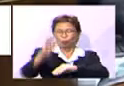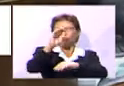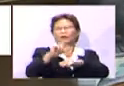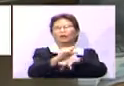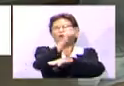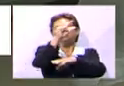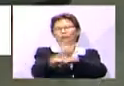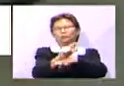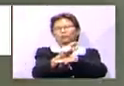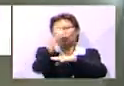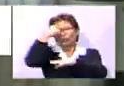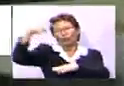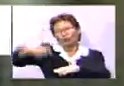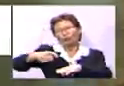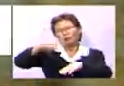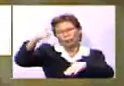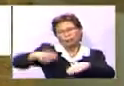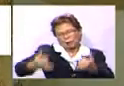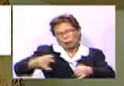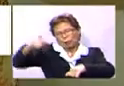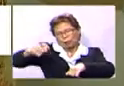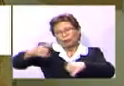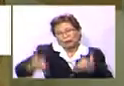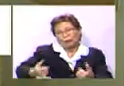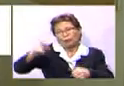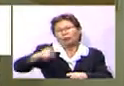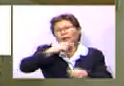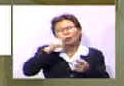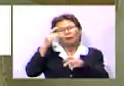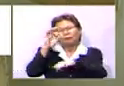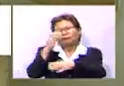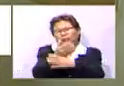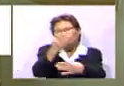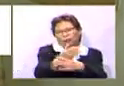sumber dalam memenuhi keperluan semasa negara tanpa menjejas FU